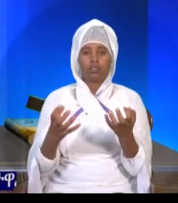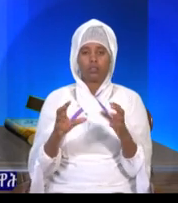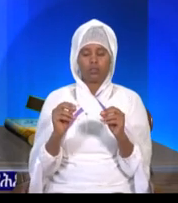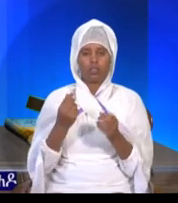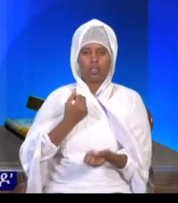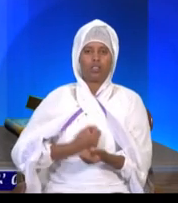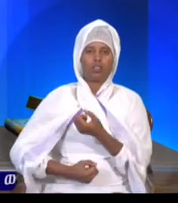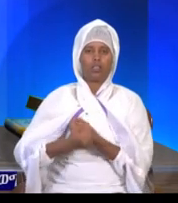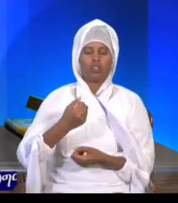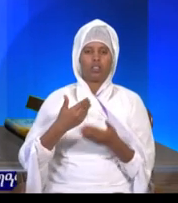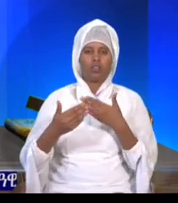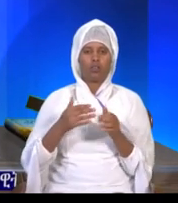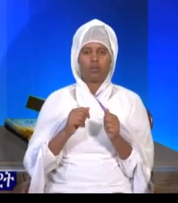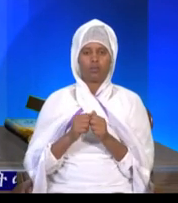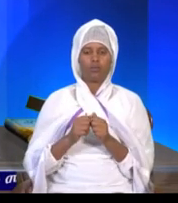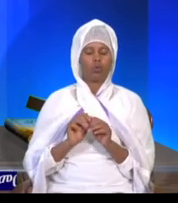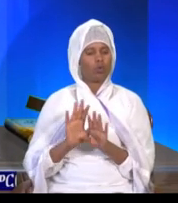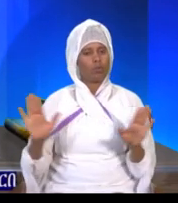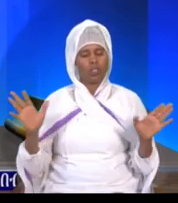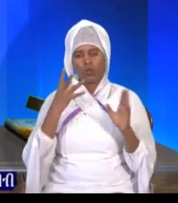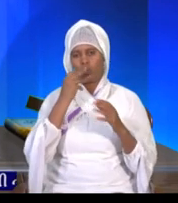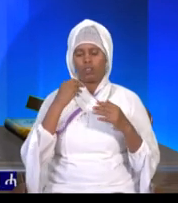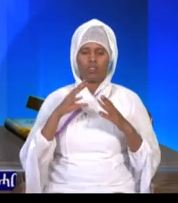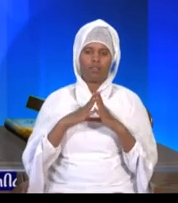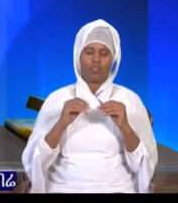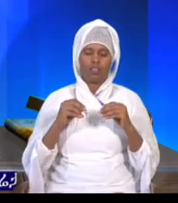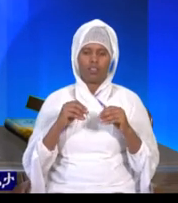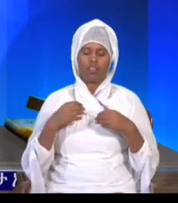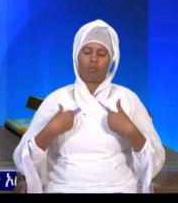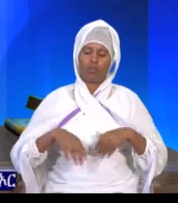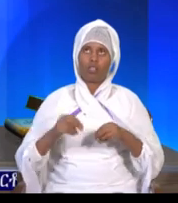ኣዝዩ ከቢድ ሓጢኣት ፈፀሙ ኦሮማይ ጠፊአ